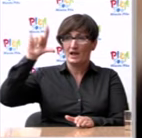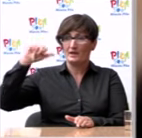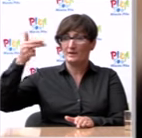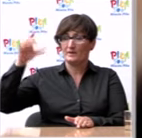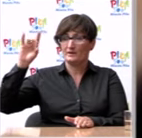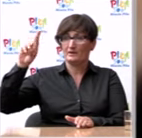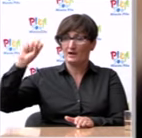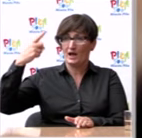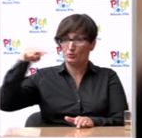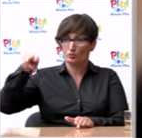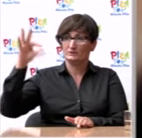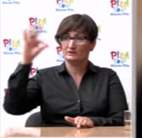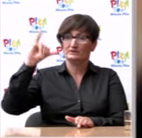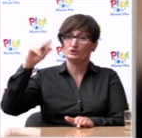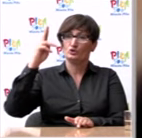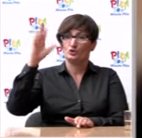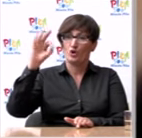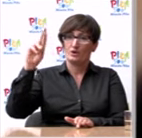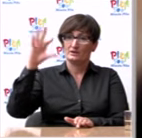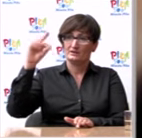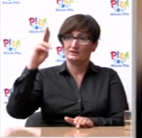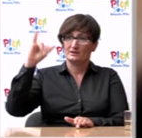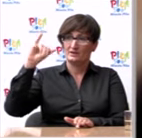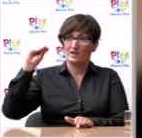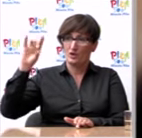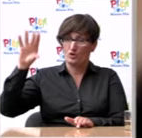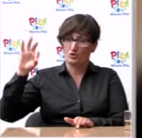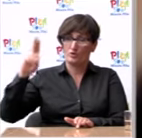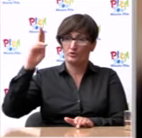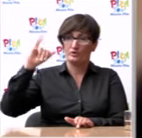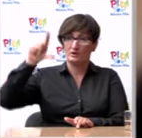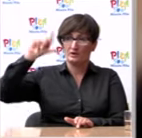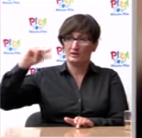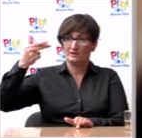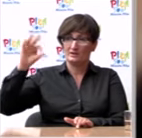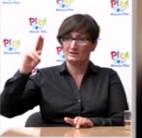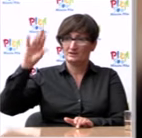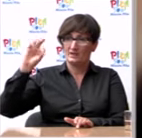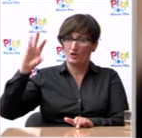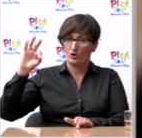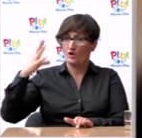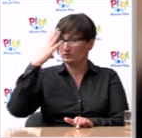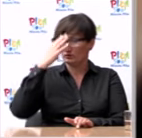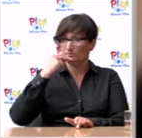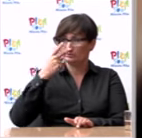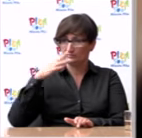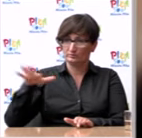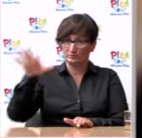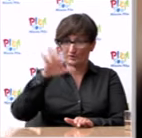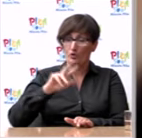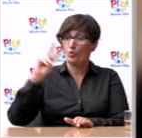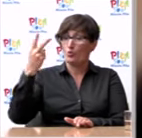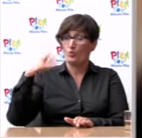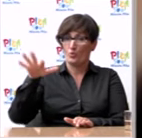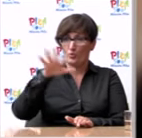Kilińskiego. Widzicie Państwo na planszy orientację. Dalej kolejna plansza, ten sam plan